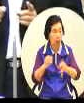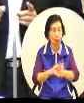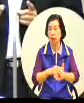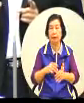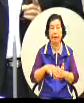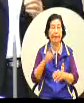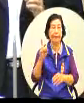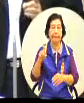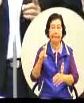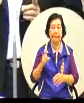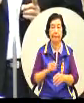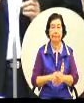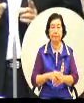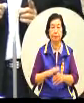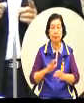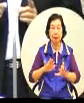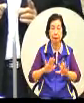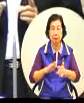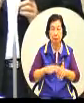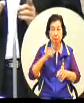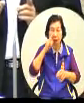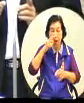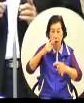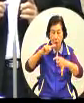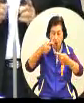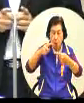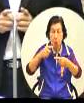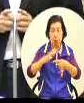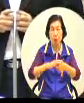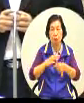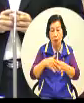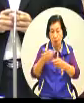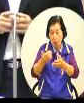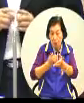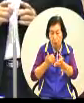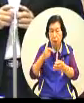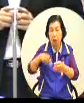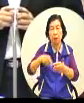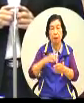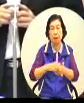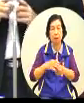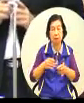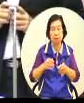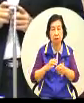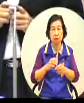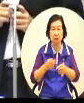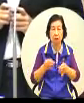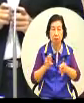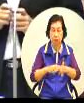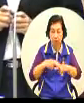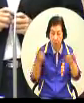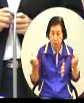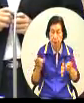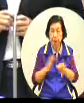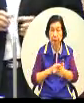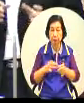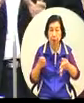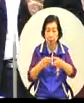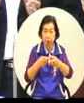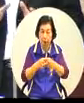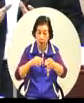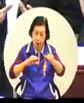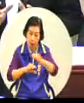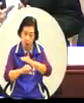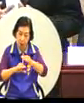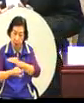节期间有一个特定的时段开放给小车来通行，这个我们会再利用道安汇报